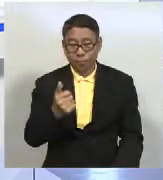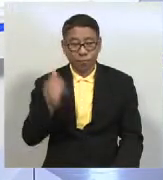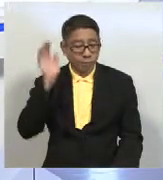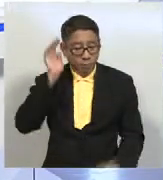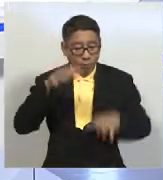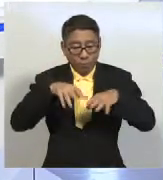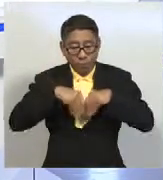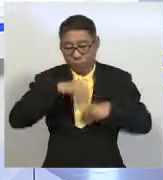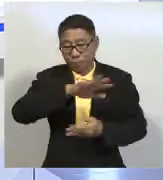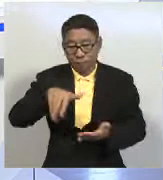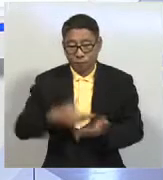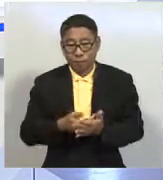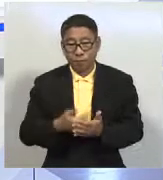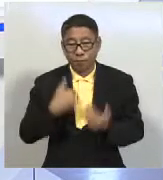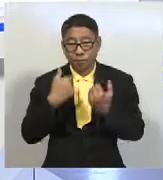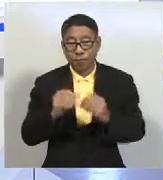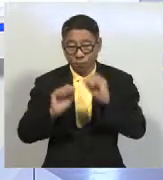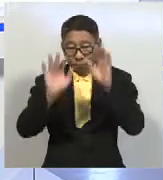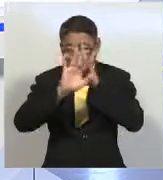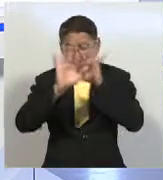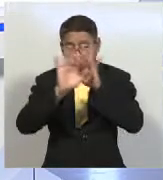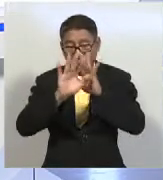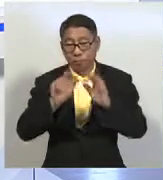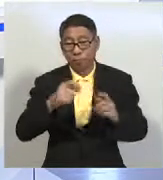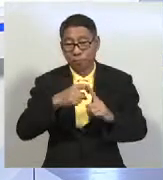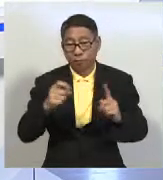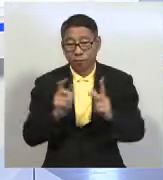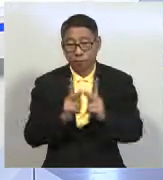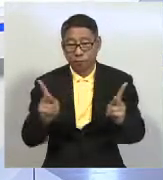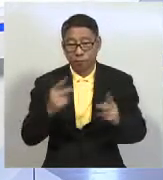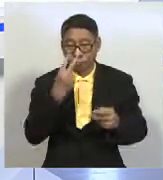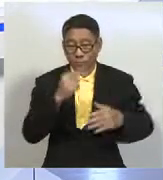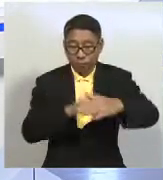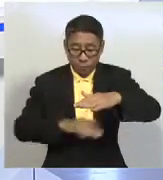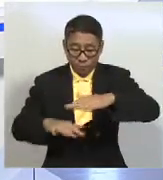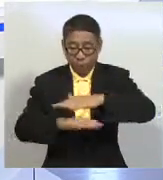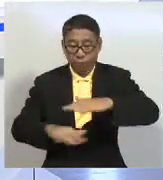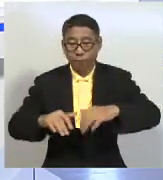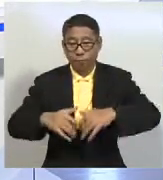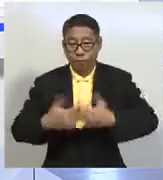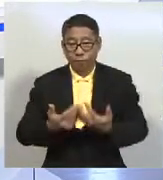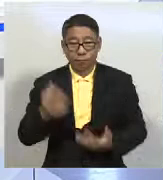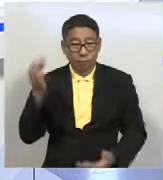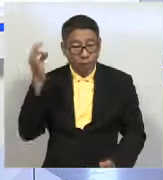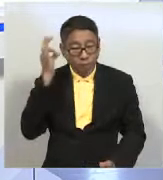งไปเชื่อ 100% เพราะว่ายังไม่มีความชัดเจนจากคณะกรรมการที่ตรวจสอบข้อเท็จจริงว่าเป็นอย่างไรนั้น